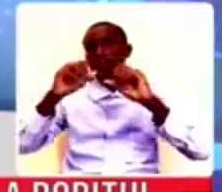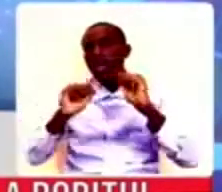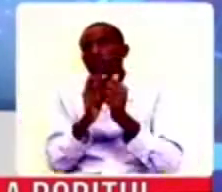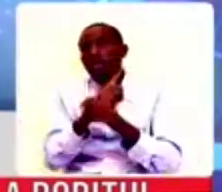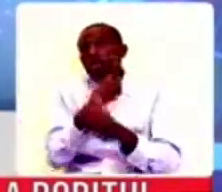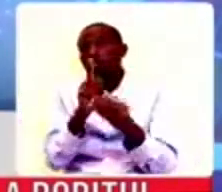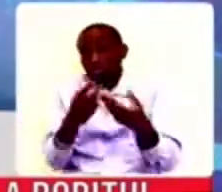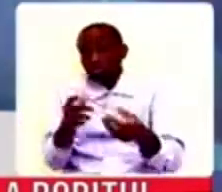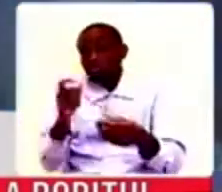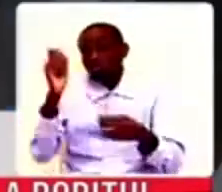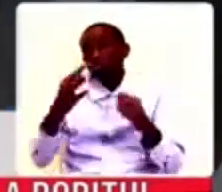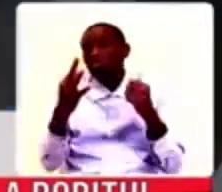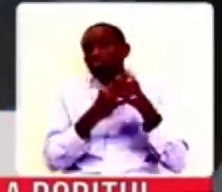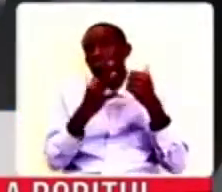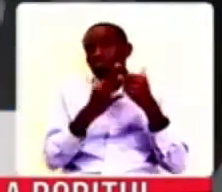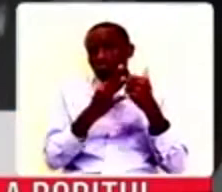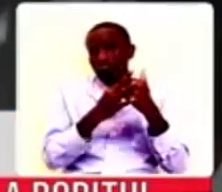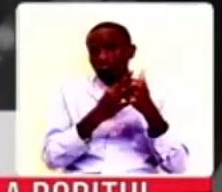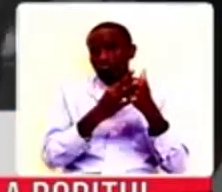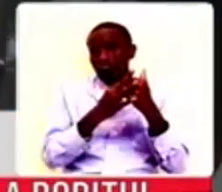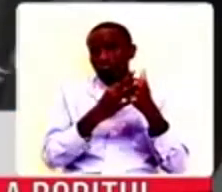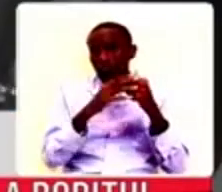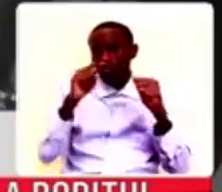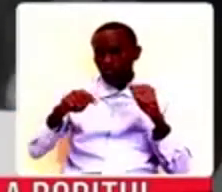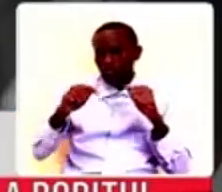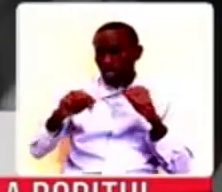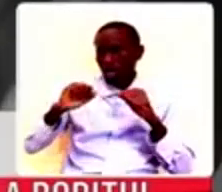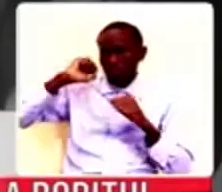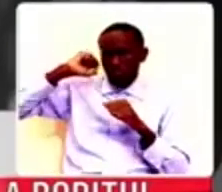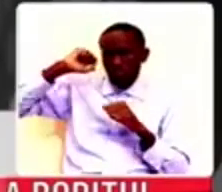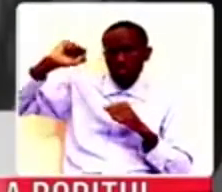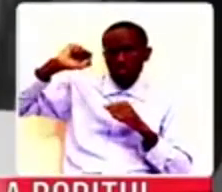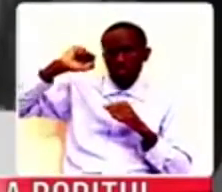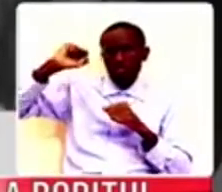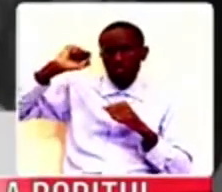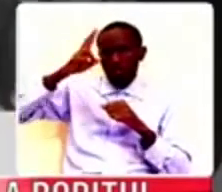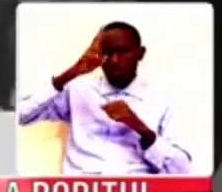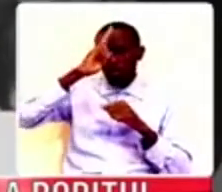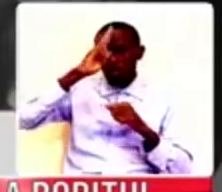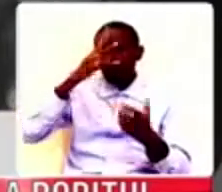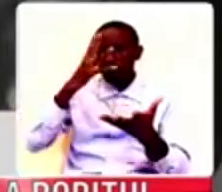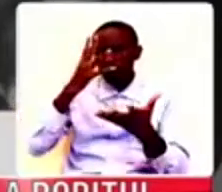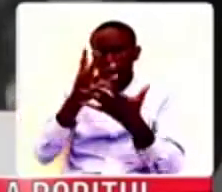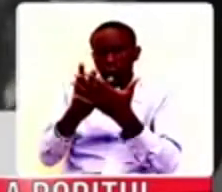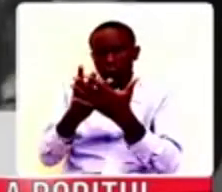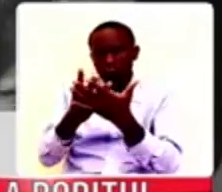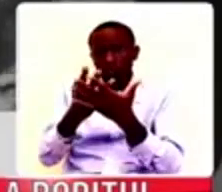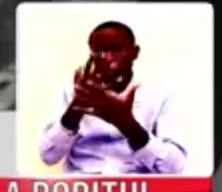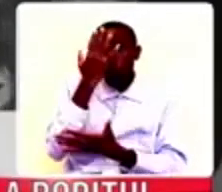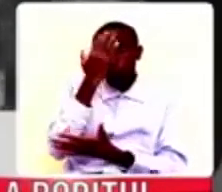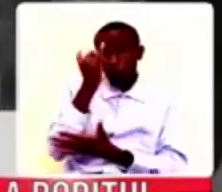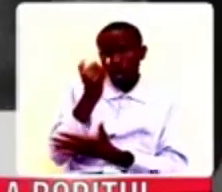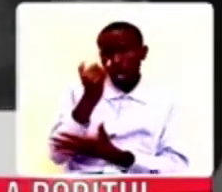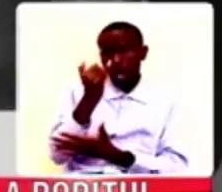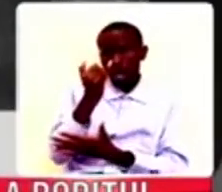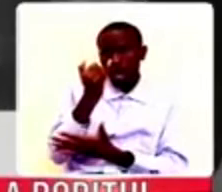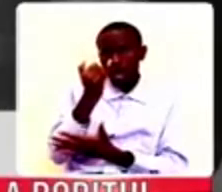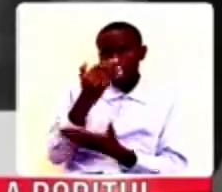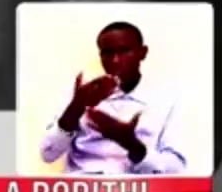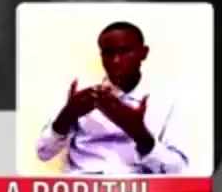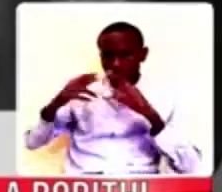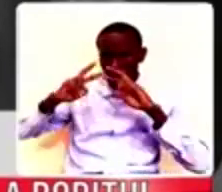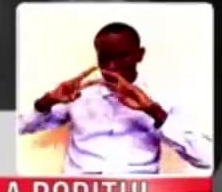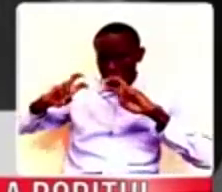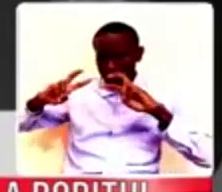wakana na ajimi Wanjigi Omu dhene iketu yogono ni mafitha aforithi Udha ugukuruwa magie dhanana kie